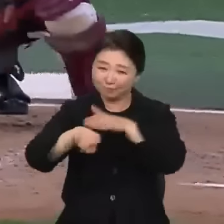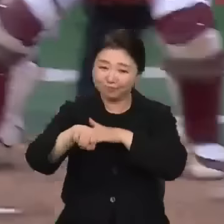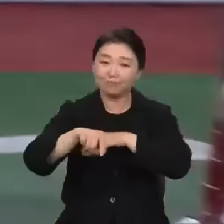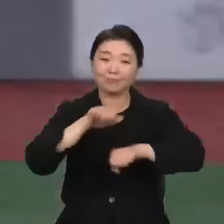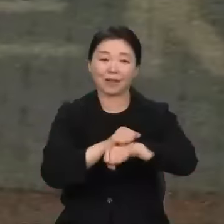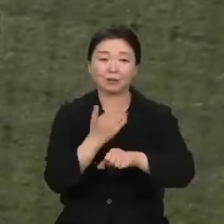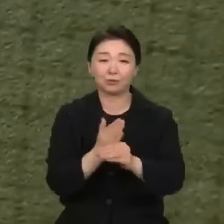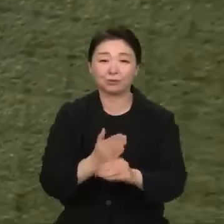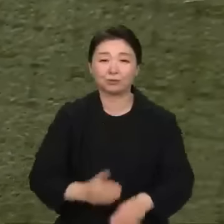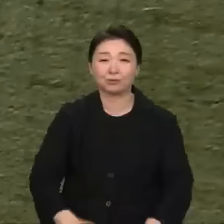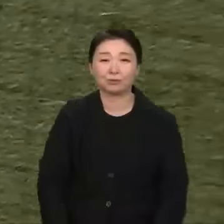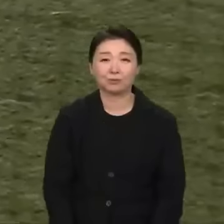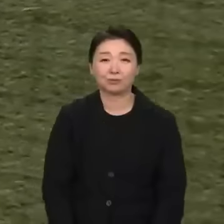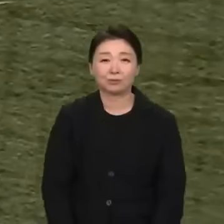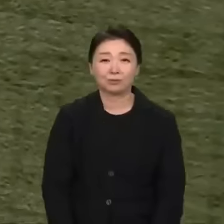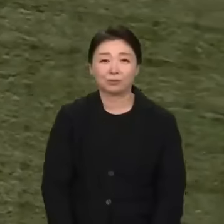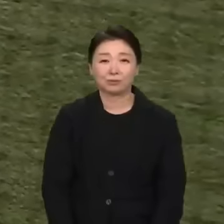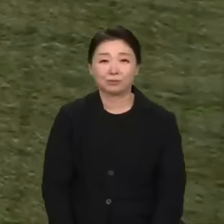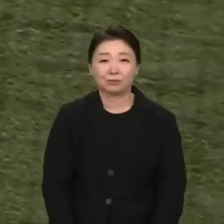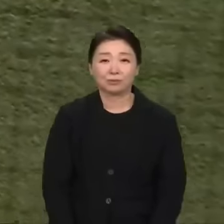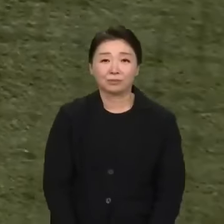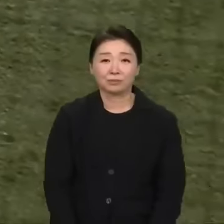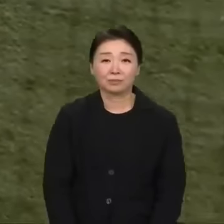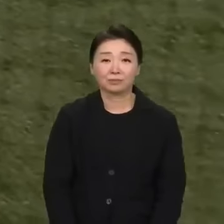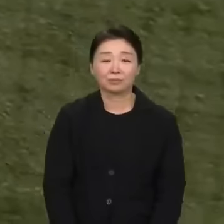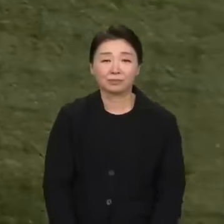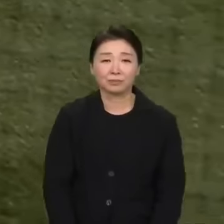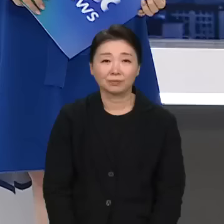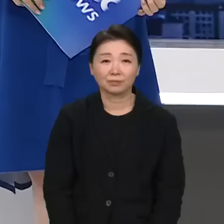있습니다. JTBC 홍지웅입니다.